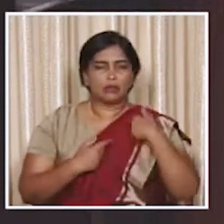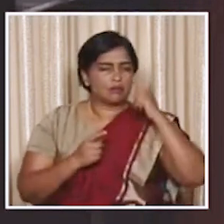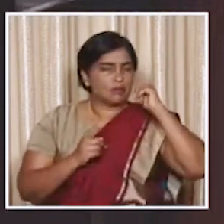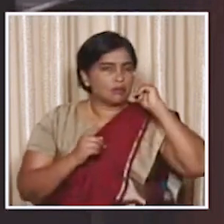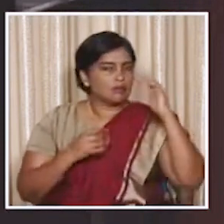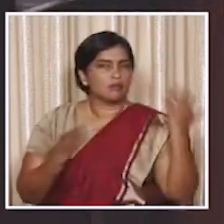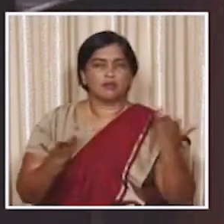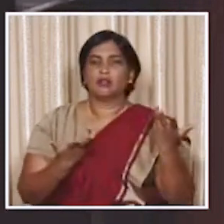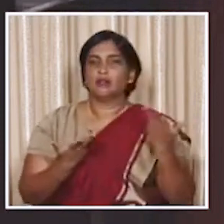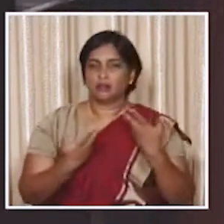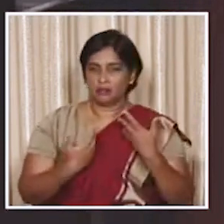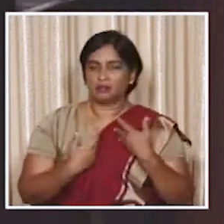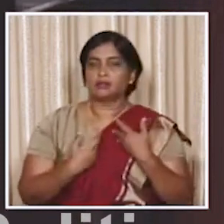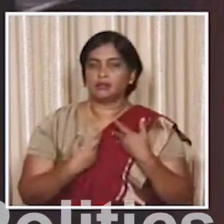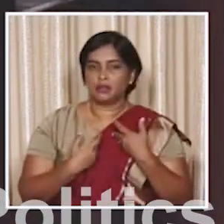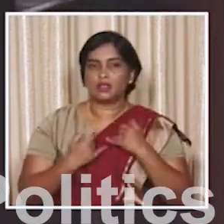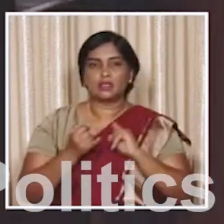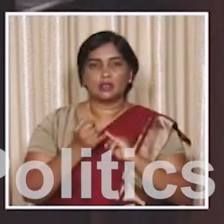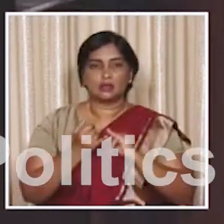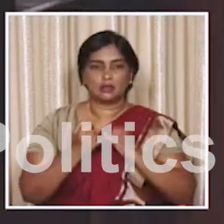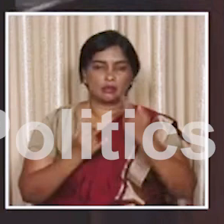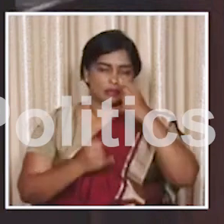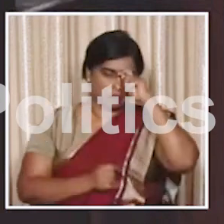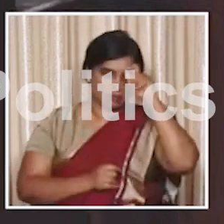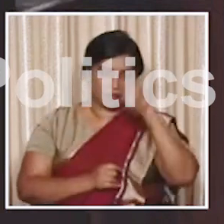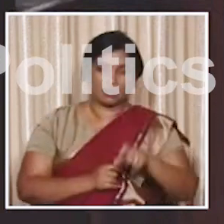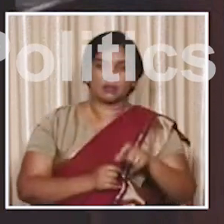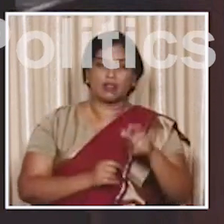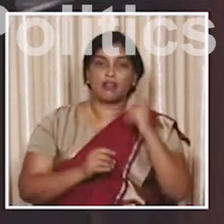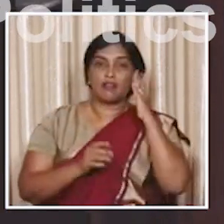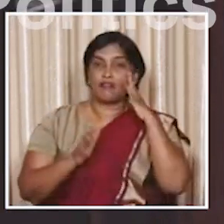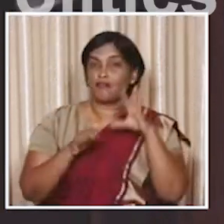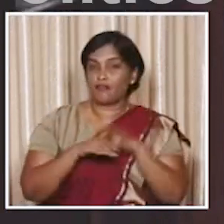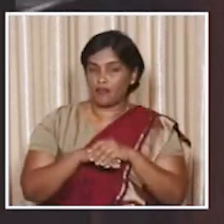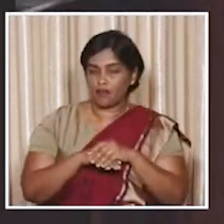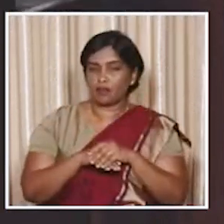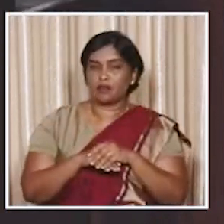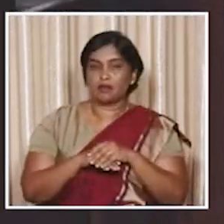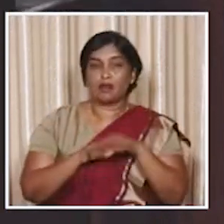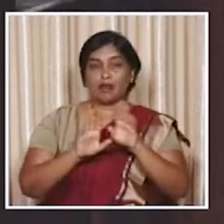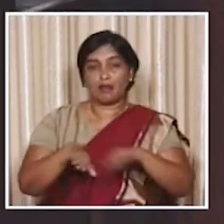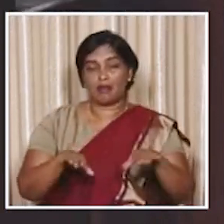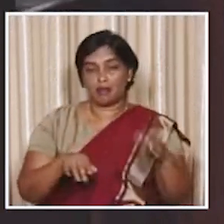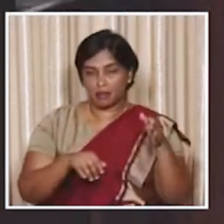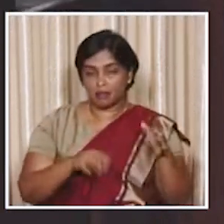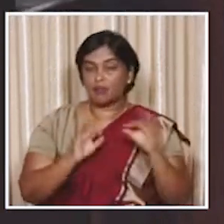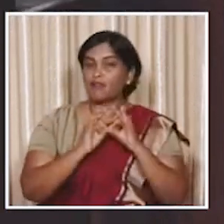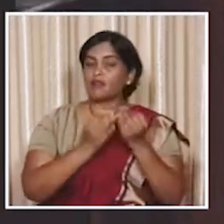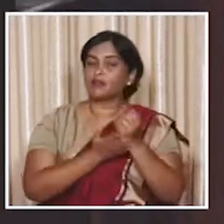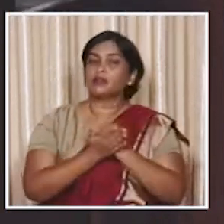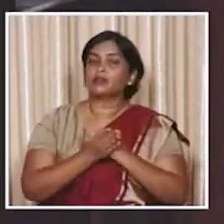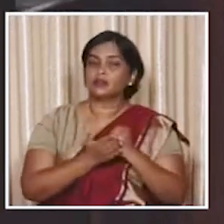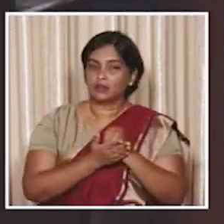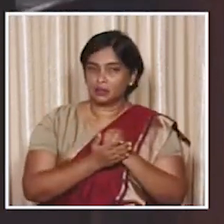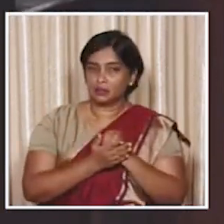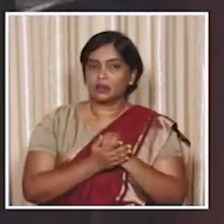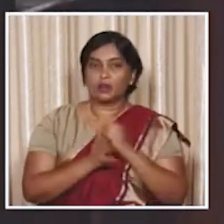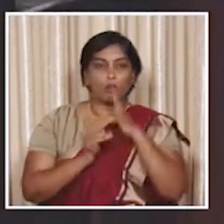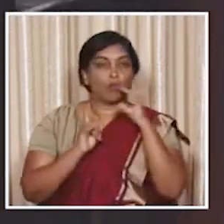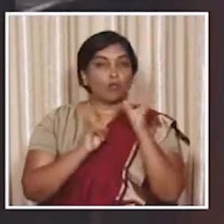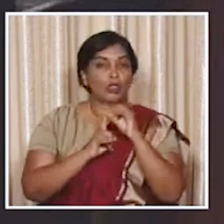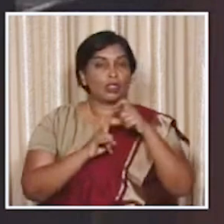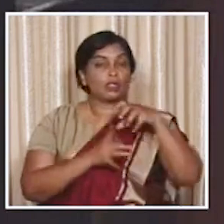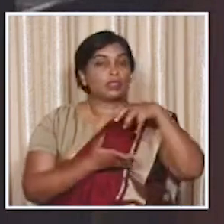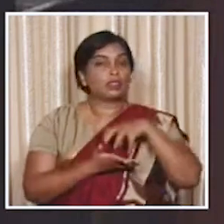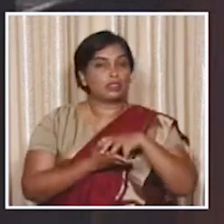ගන්න බැරි දෙයක්. ඒ නිසා අපි සනන් නිශාන්ත මැතිතුමාගේ දයාබර බිරිඳ ඒ අහිංසක දරුපැටවුන් ඇතුළු පවුලේ සියලු දෙනාටත් පුත්තලන්